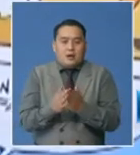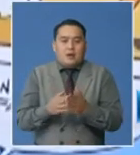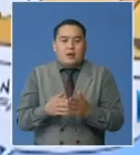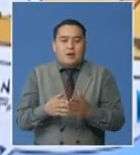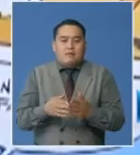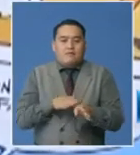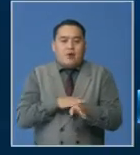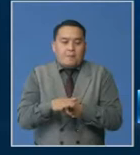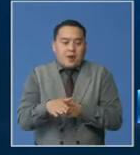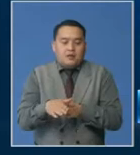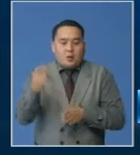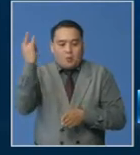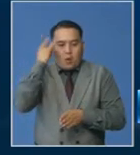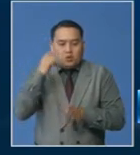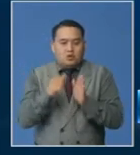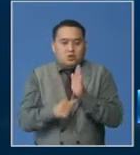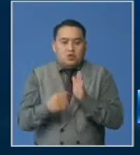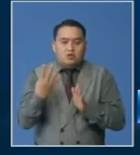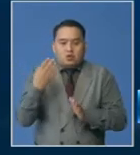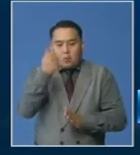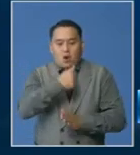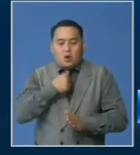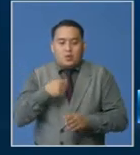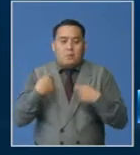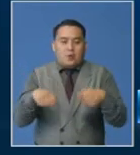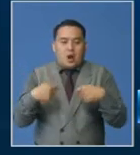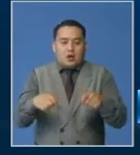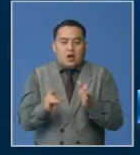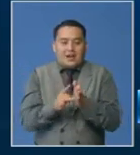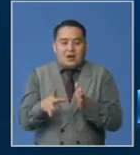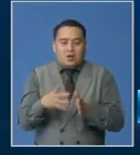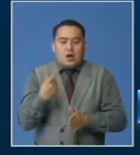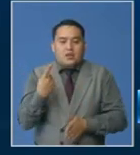Галлии», выполненный в 1964 году, был продан за рекордные